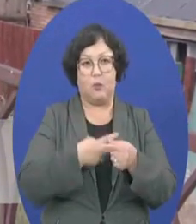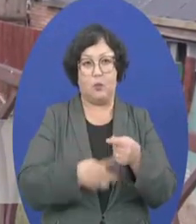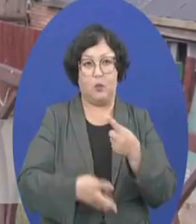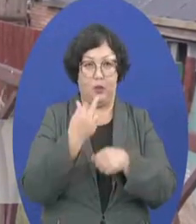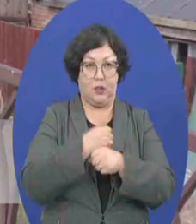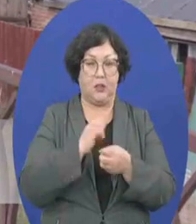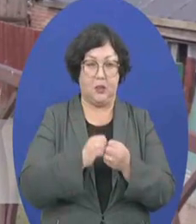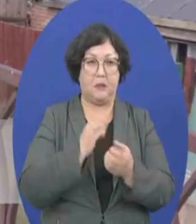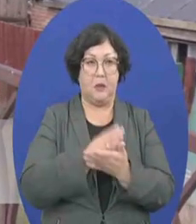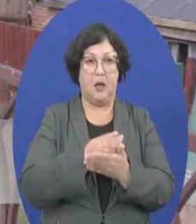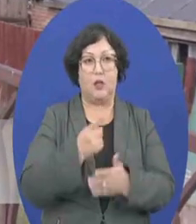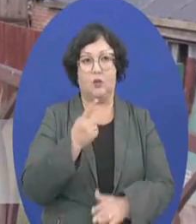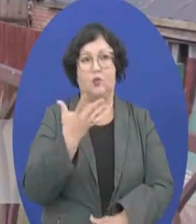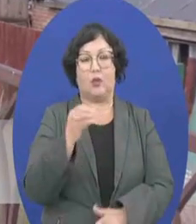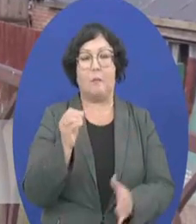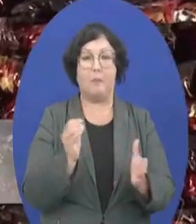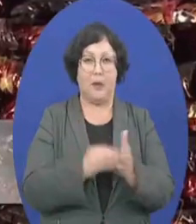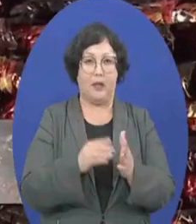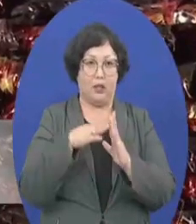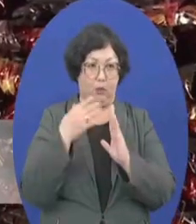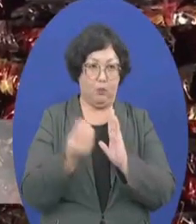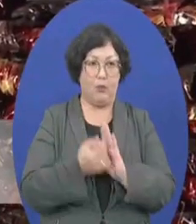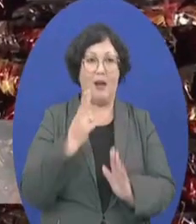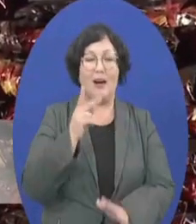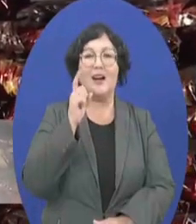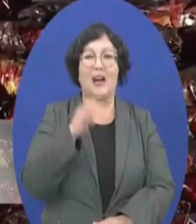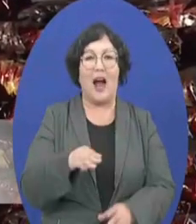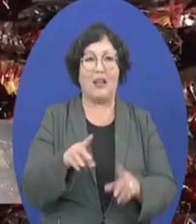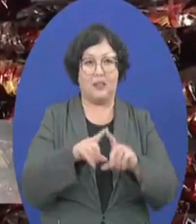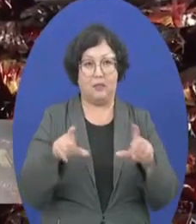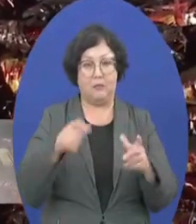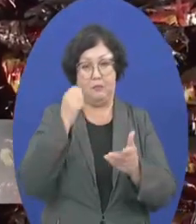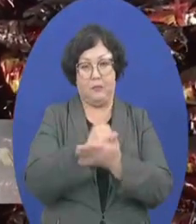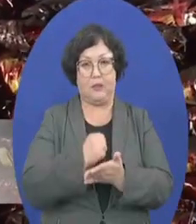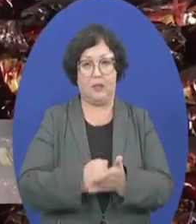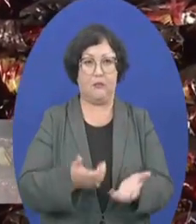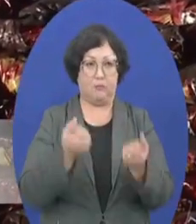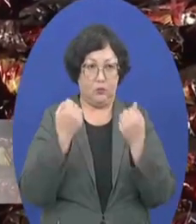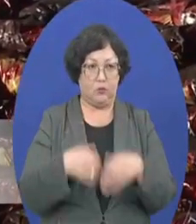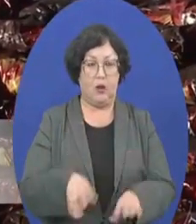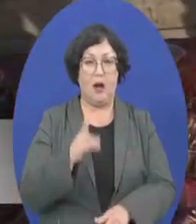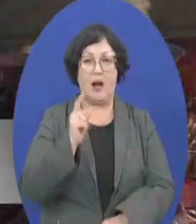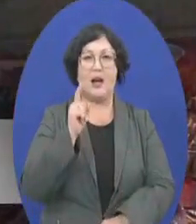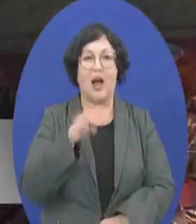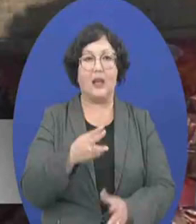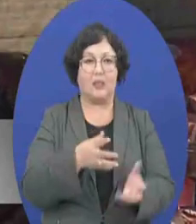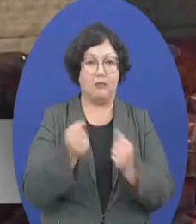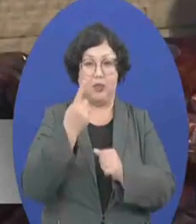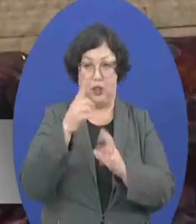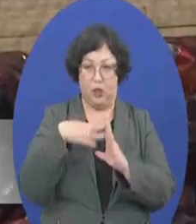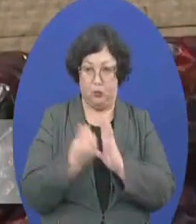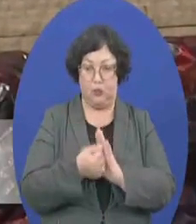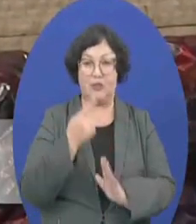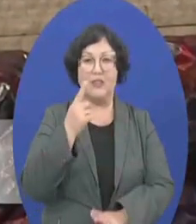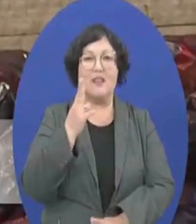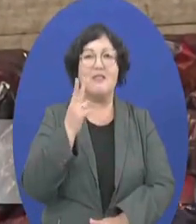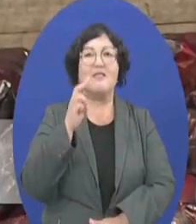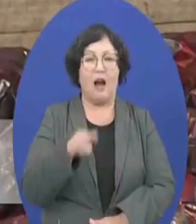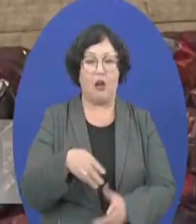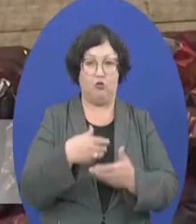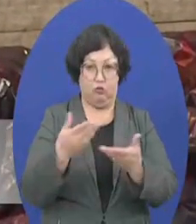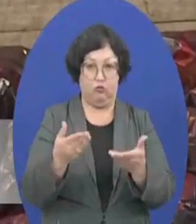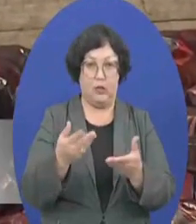хийж байгаа. Тэгэхээр энэ бүрэн 150,000 гаруй үрх карта бүртгэлжүүлсэн байна. Нэг өрхөд нэг л карт олох нь